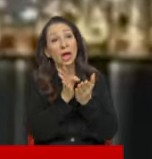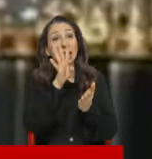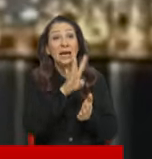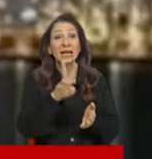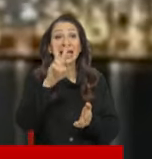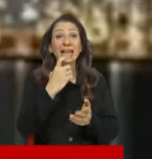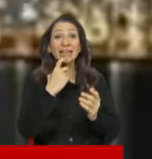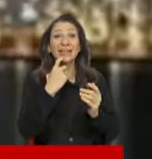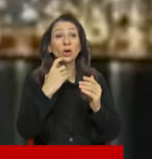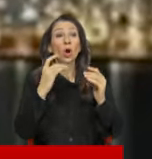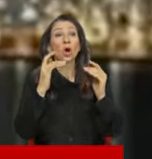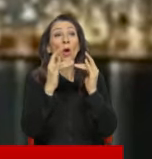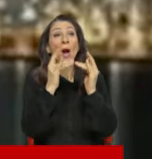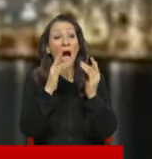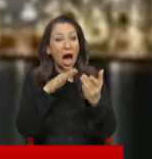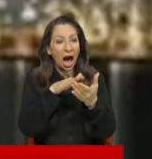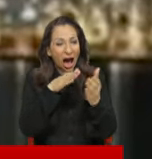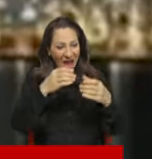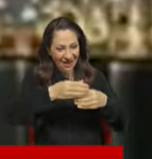yıllık köprünün ayağına